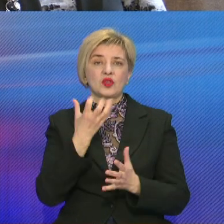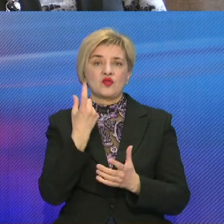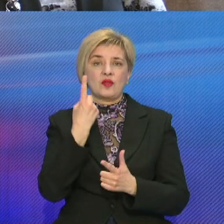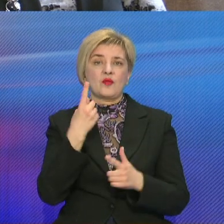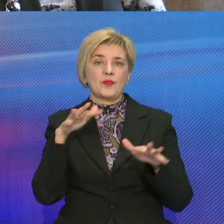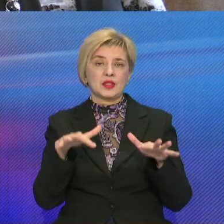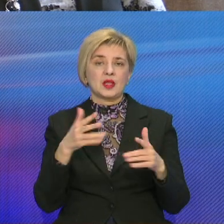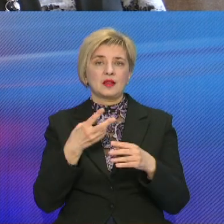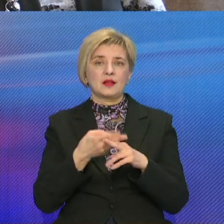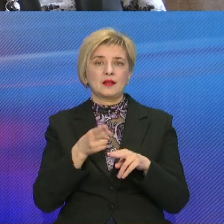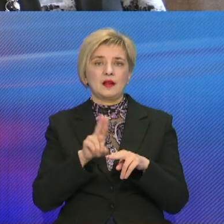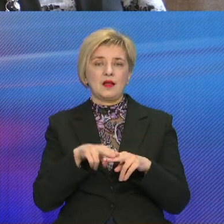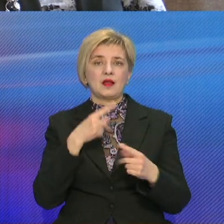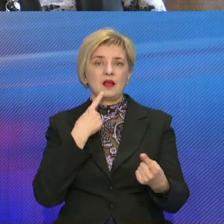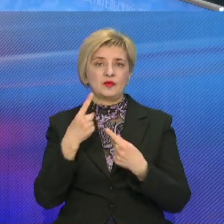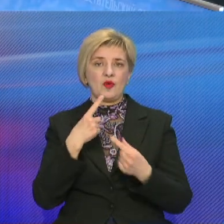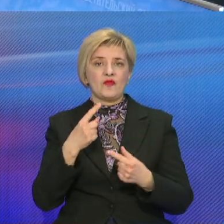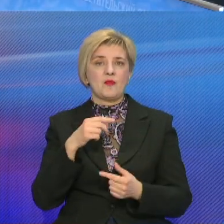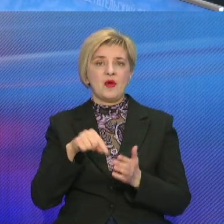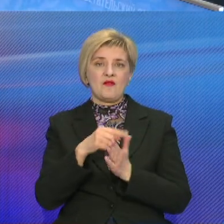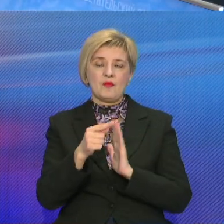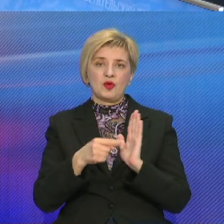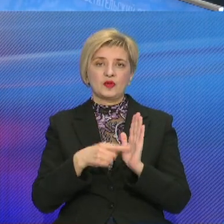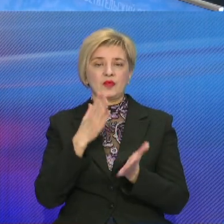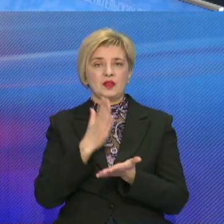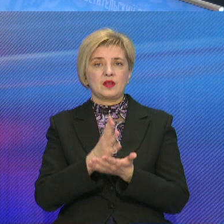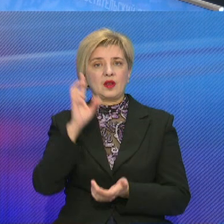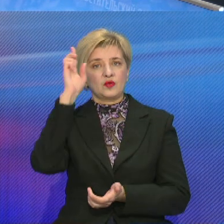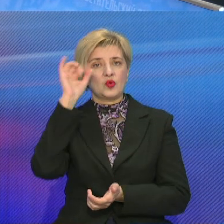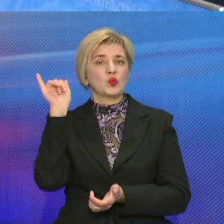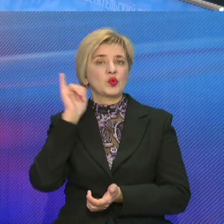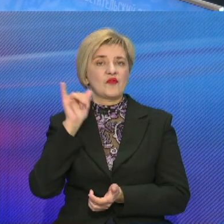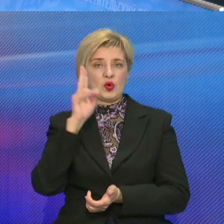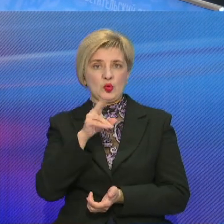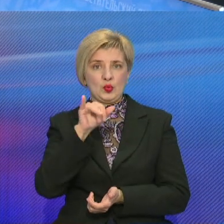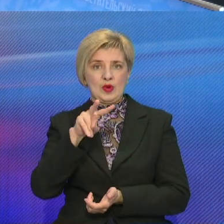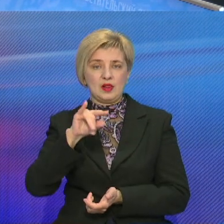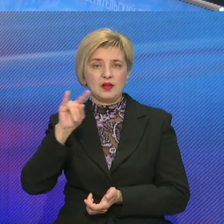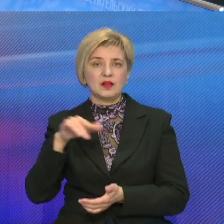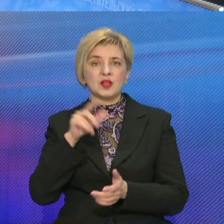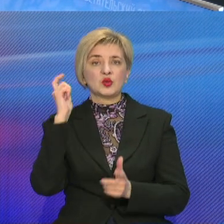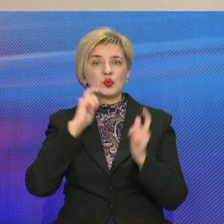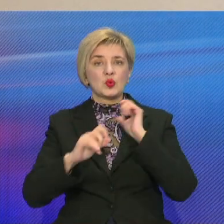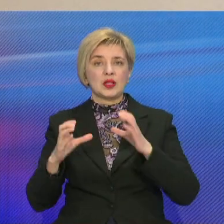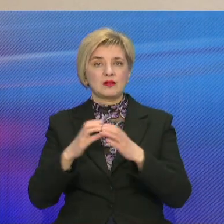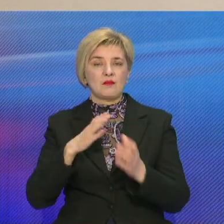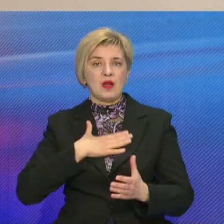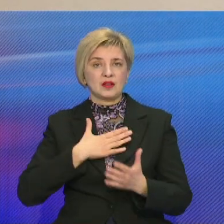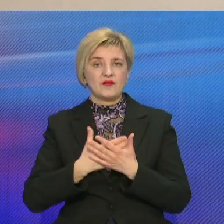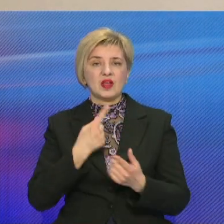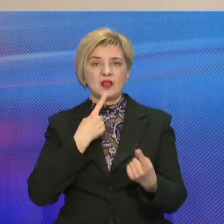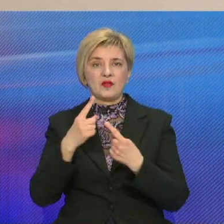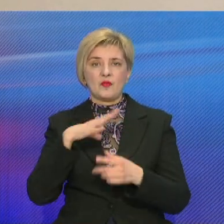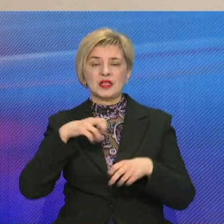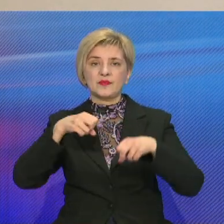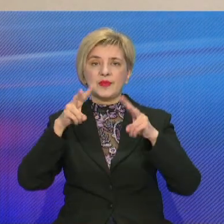званой «размовы по сутности» стал Державный университет имя Янки Купалы. Со студентским активом диалог провели специальный